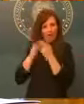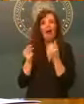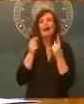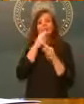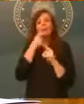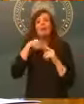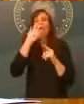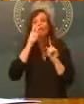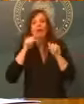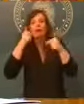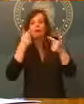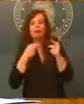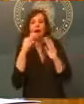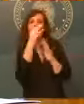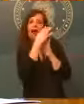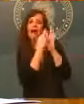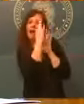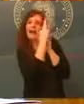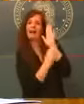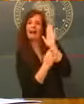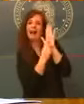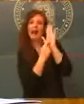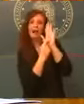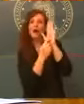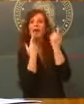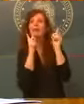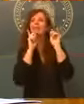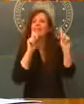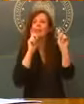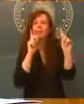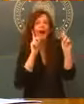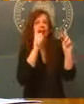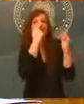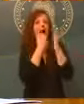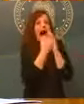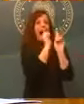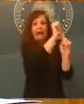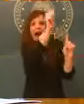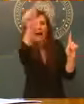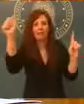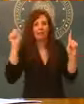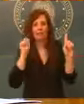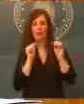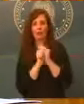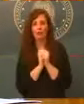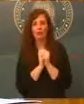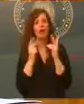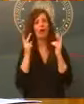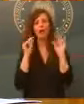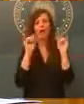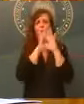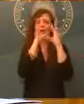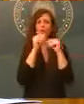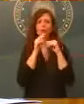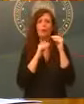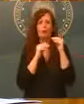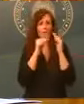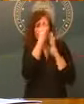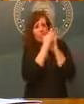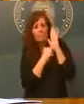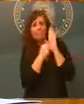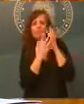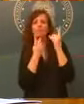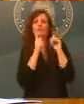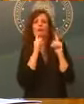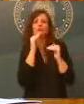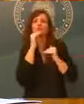soluzione alle singole realtà. Sono tutte misure strutturali. Perché i miliardi che stiamo investendo